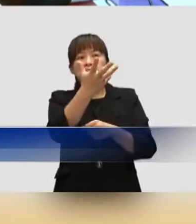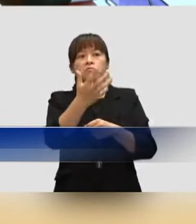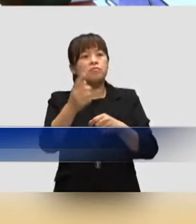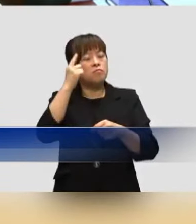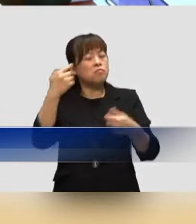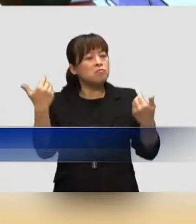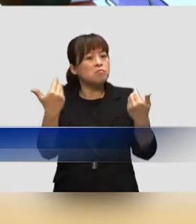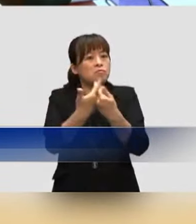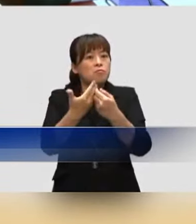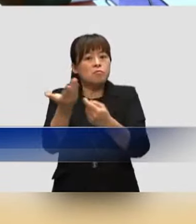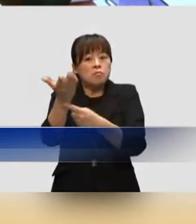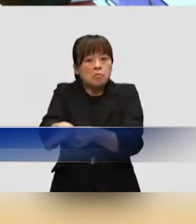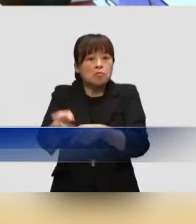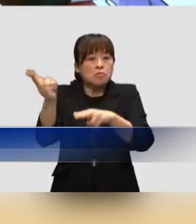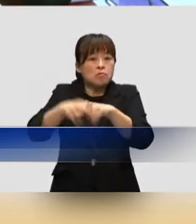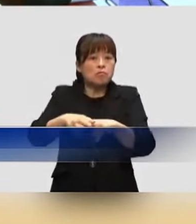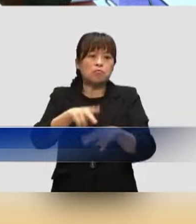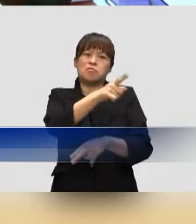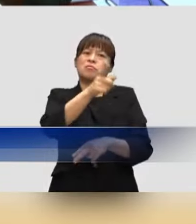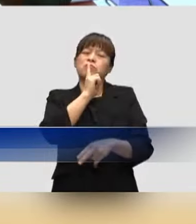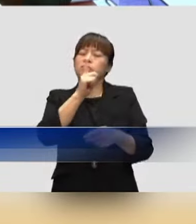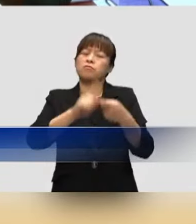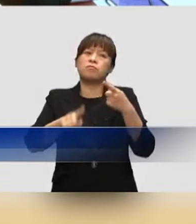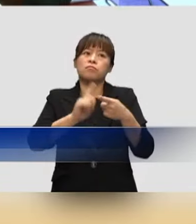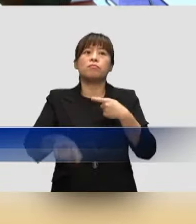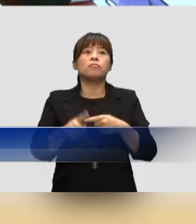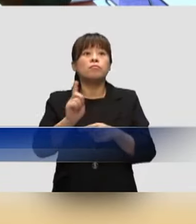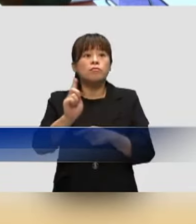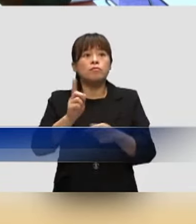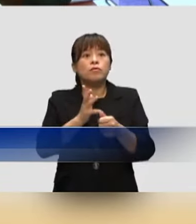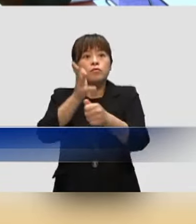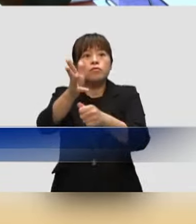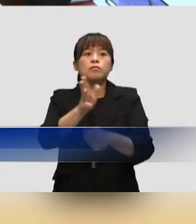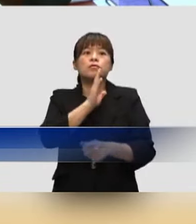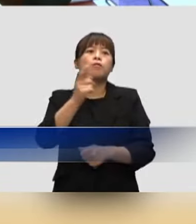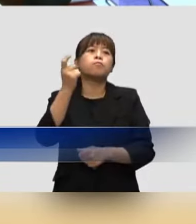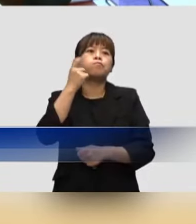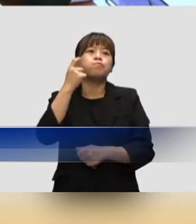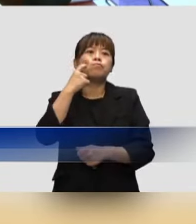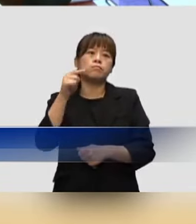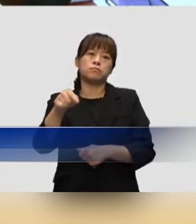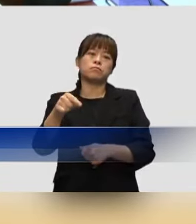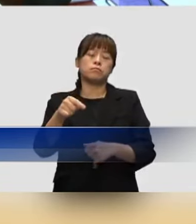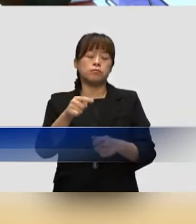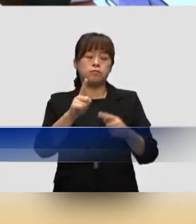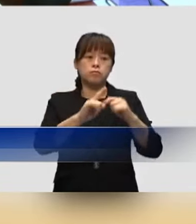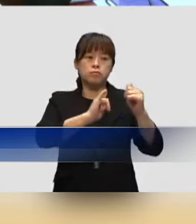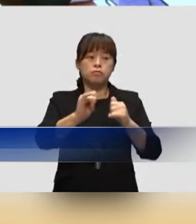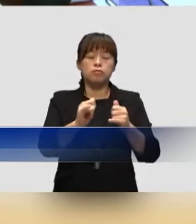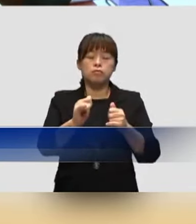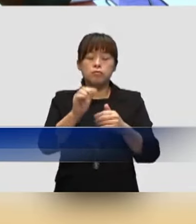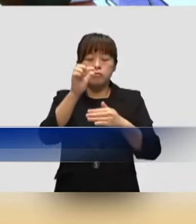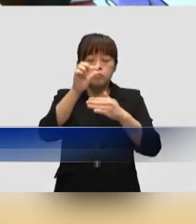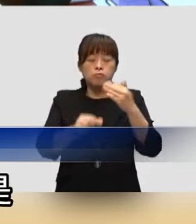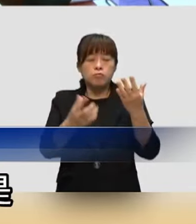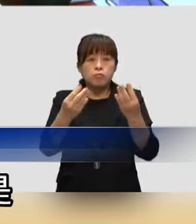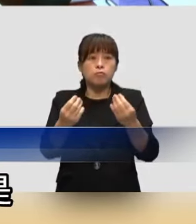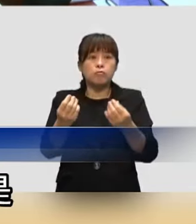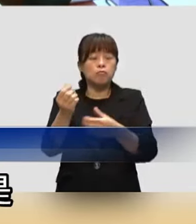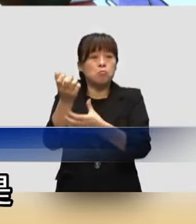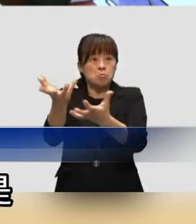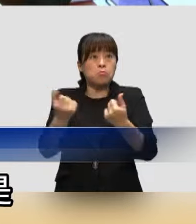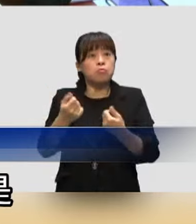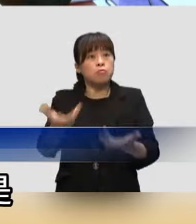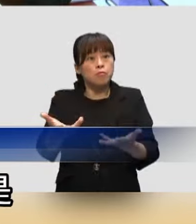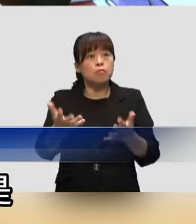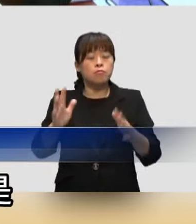死是过于简单的说法，因为这种民调都是在问一个不存在的假问题：人民接受无条件的废死吗？但